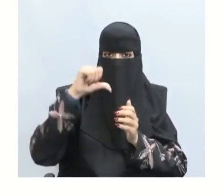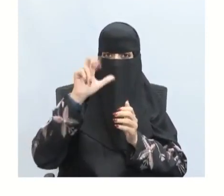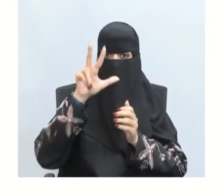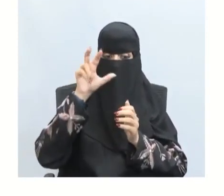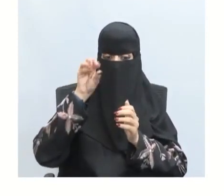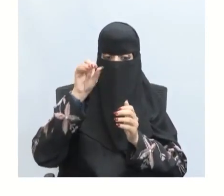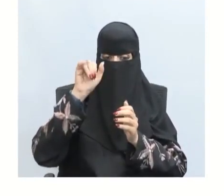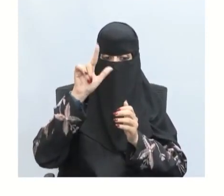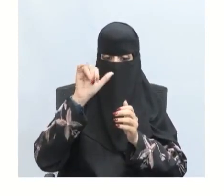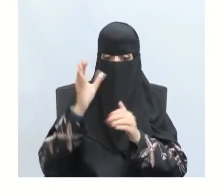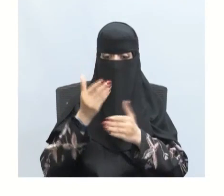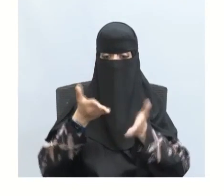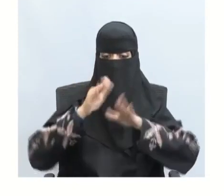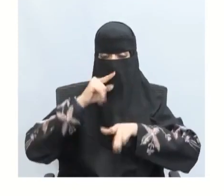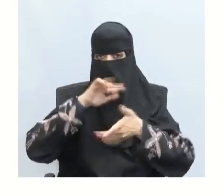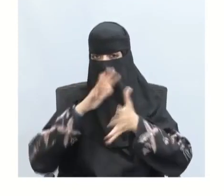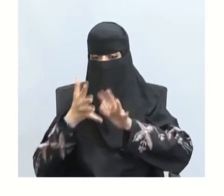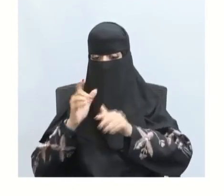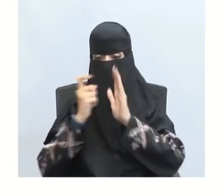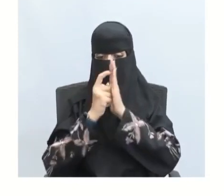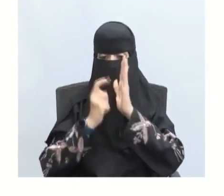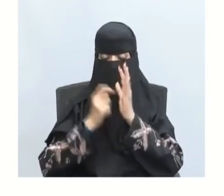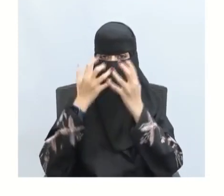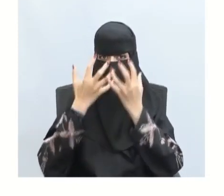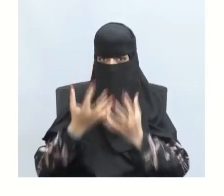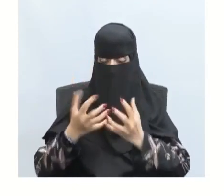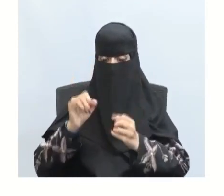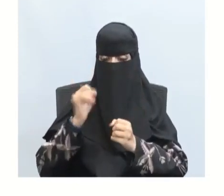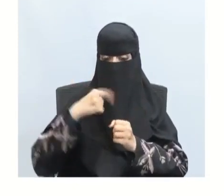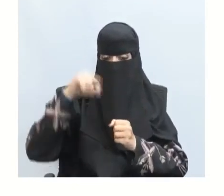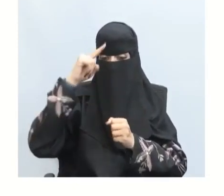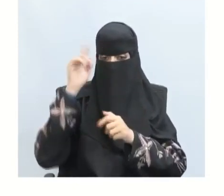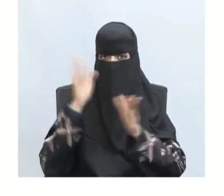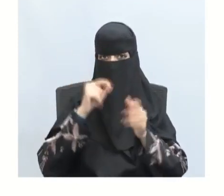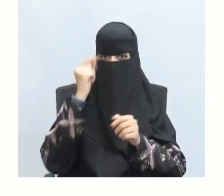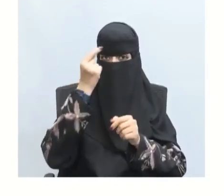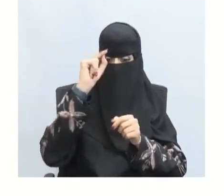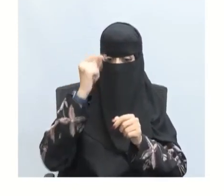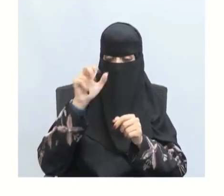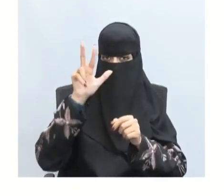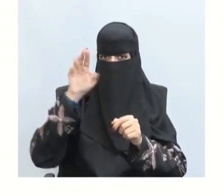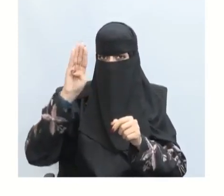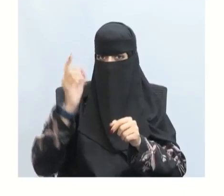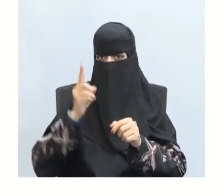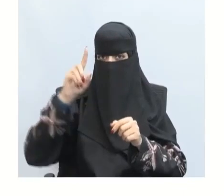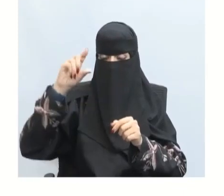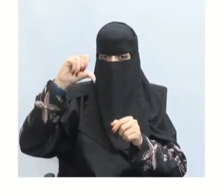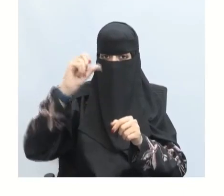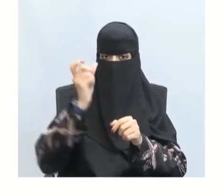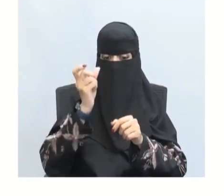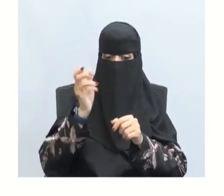والهيليوم وايضا بعض العناصر الاثقل مثل ذرات